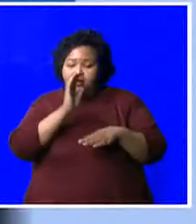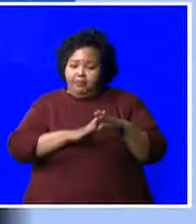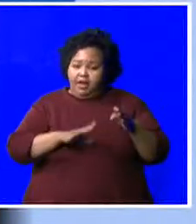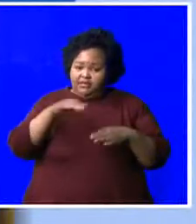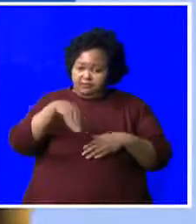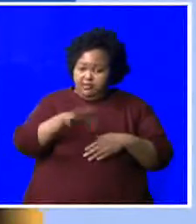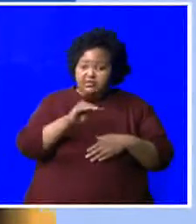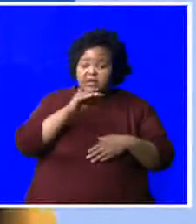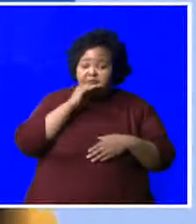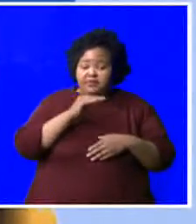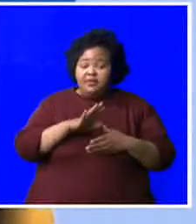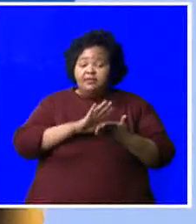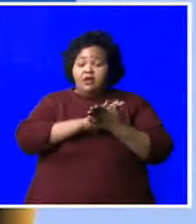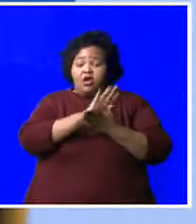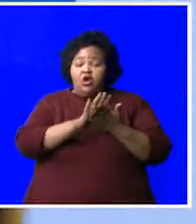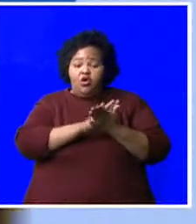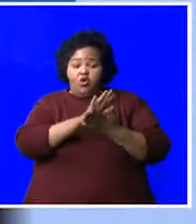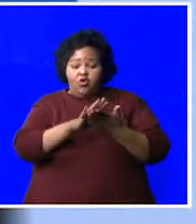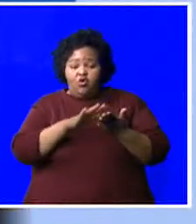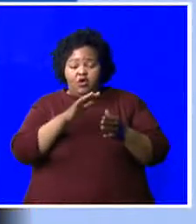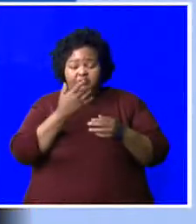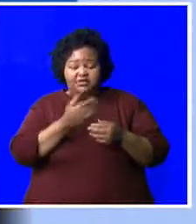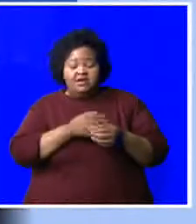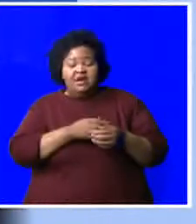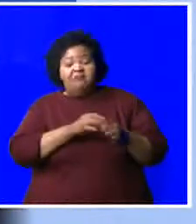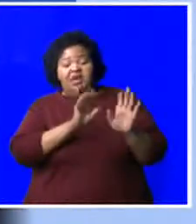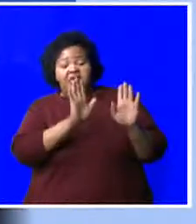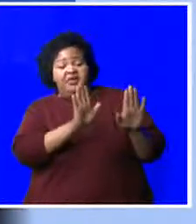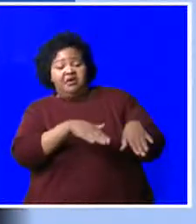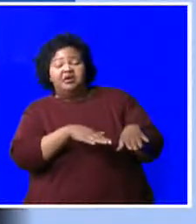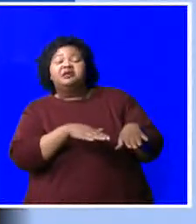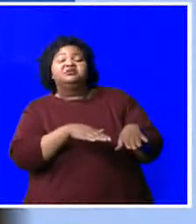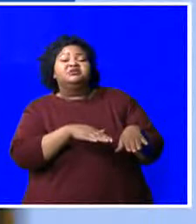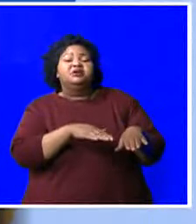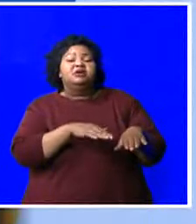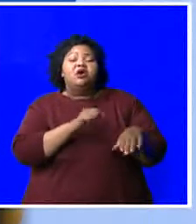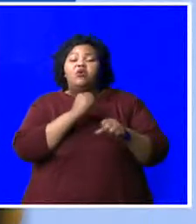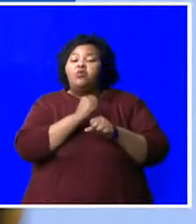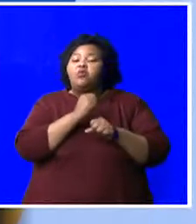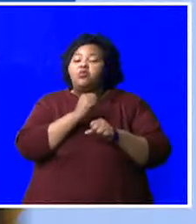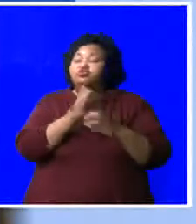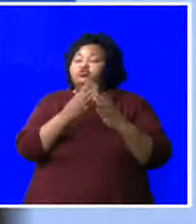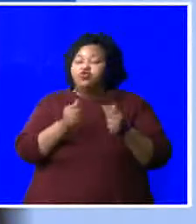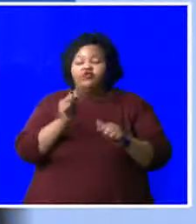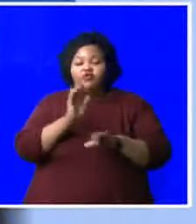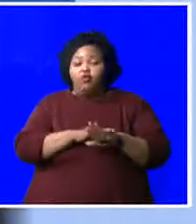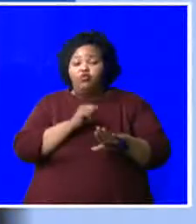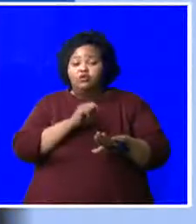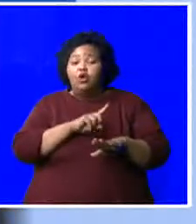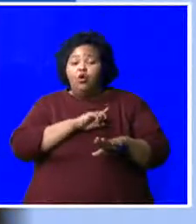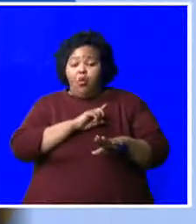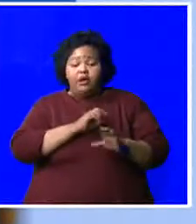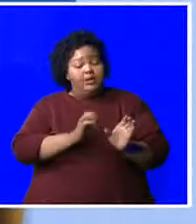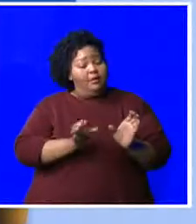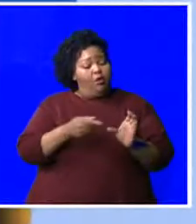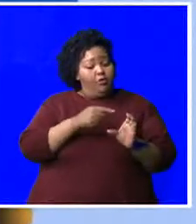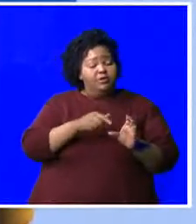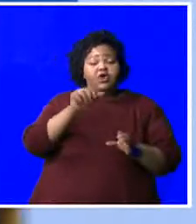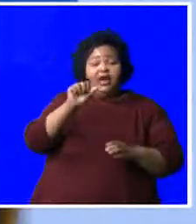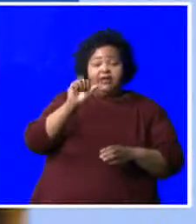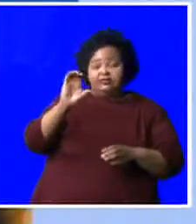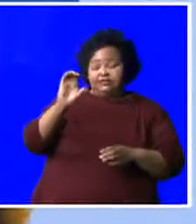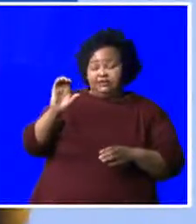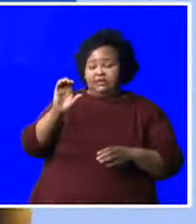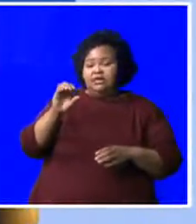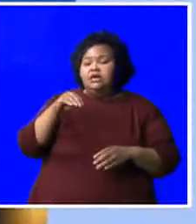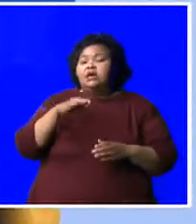kwakho ngwenyama ngoba phela ngwenyama eParliamente inkantolo umthetho ACC wahlatshwa ukuthi khona ufuna ulungiswe khona